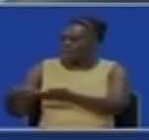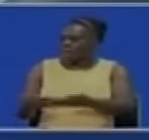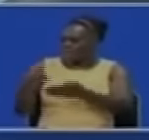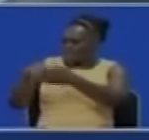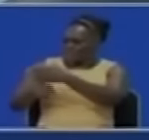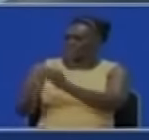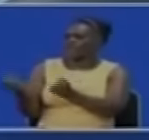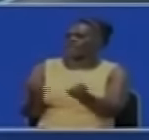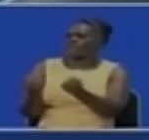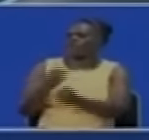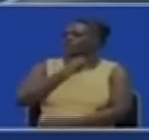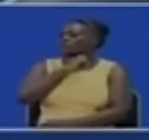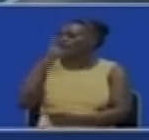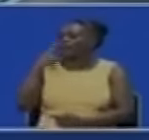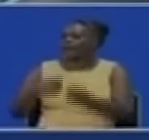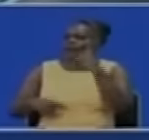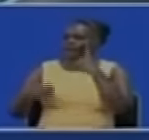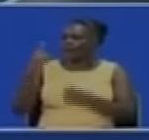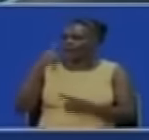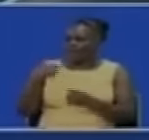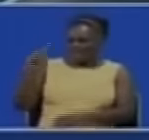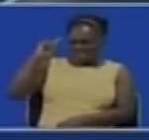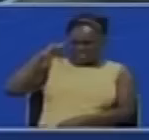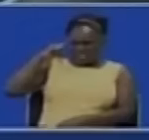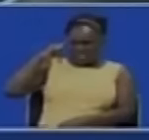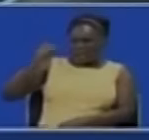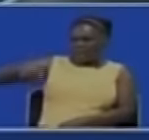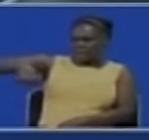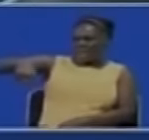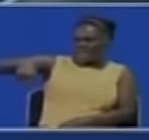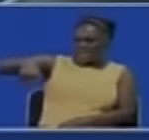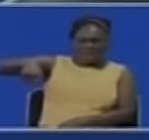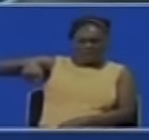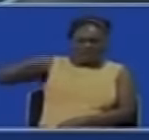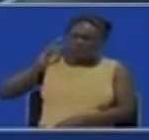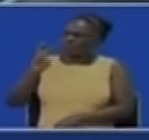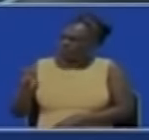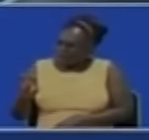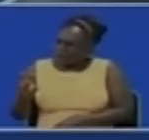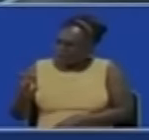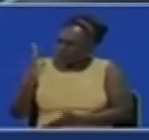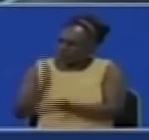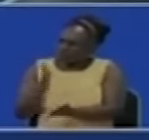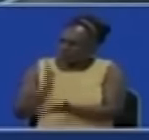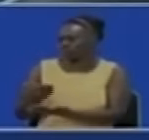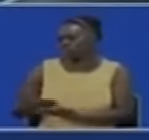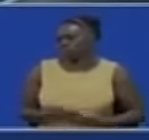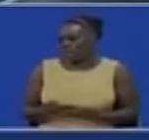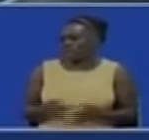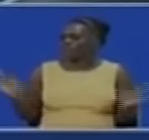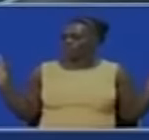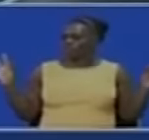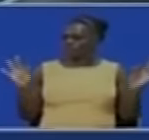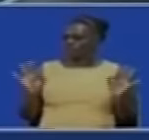analia ndani. Walikuwa nafikiri ni alarm, wakachungulia wakapata ni mtoto. Ndio